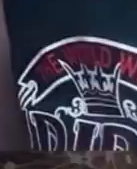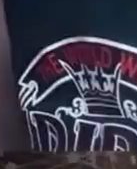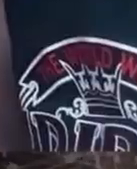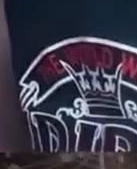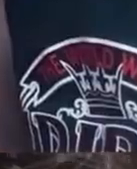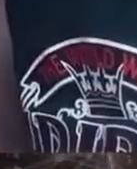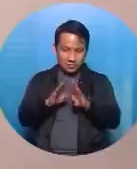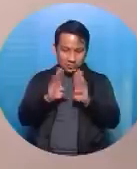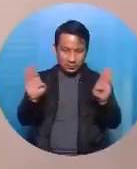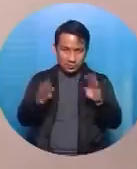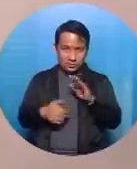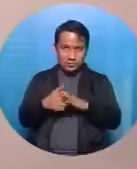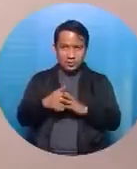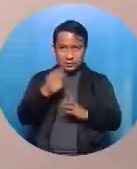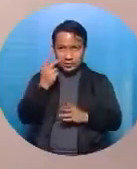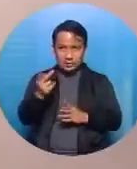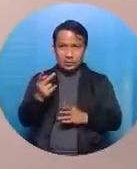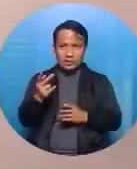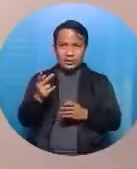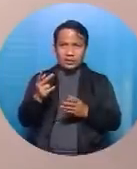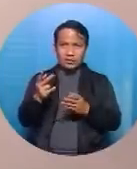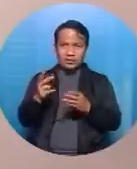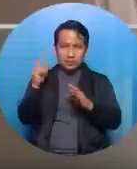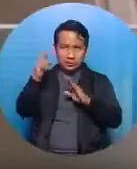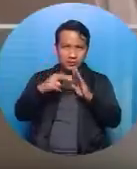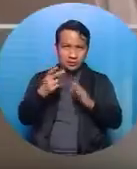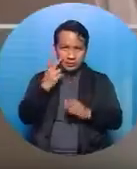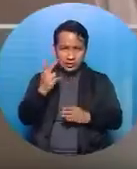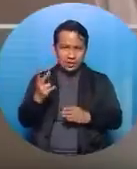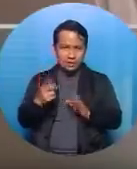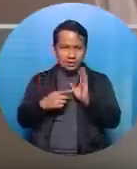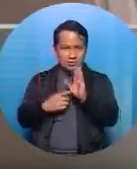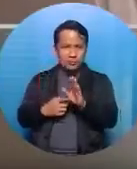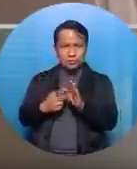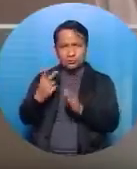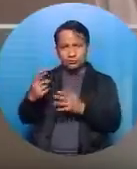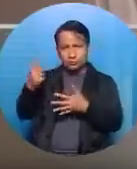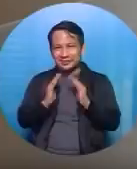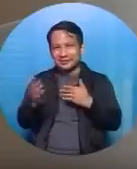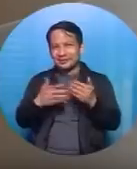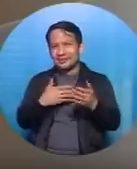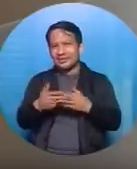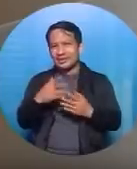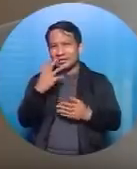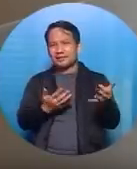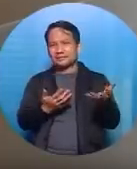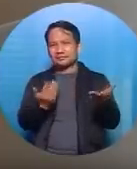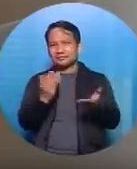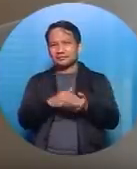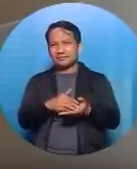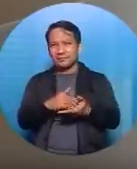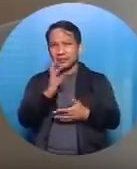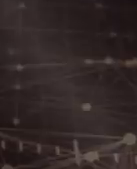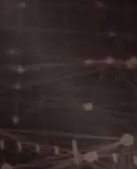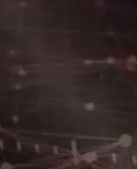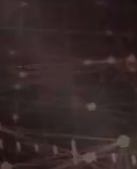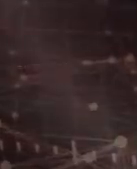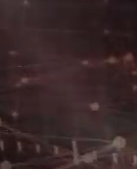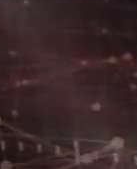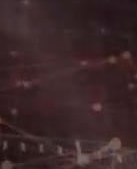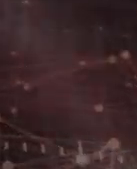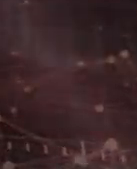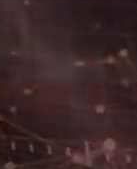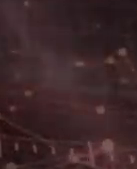Kaya po, nabuksan po namin yung account na yan at doon po namin nakita yung mga video. Sige po, ma'am. Ito pong si